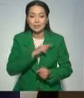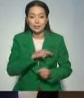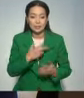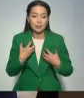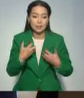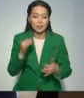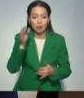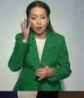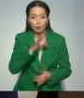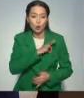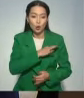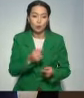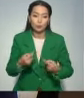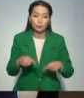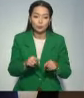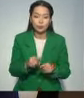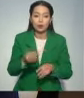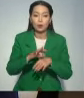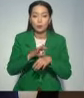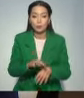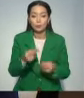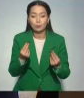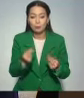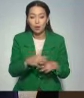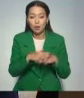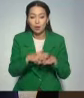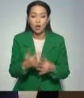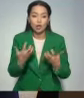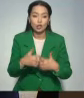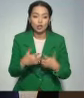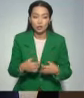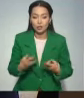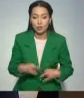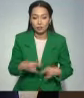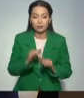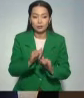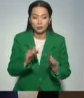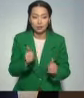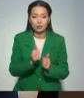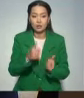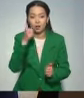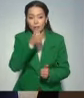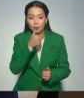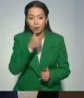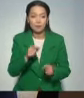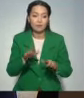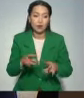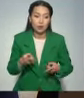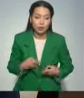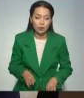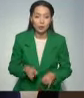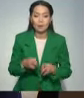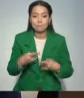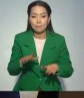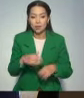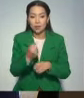юстиции 3 провести сверху количество сверху количество родившихся детей за каждый год в роддомах перинатальных